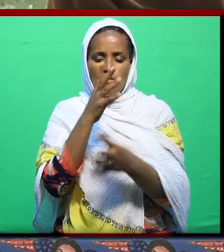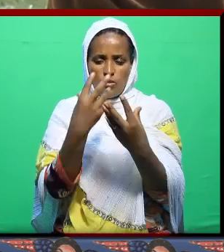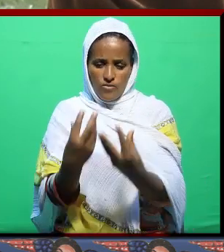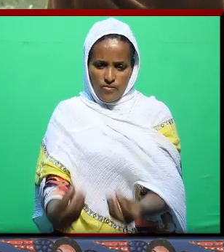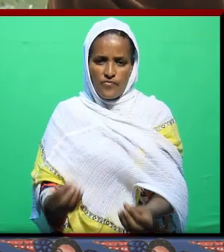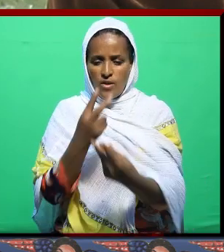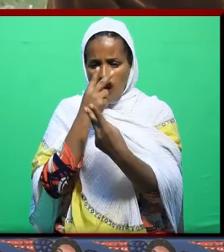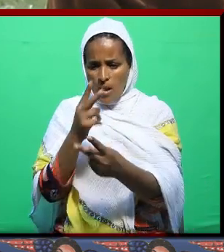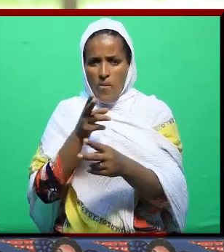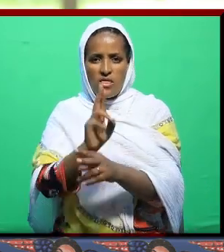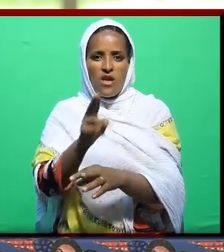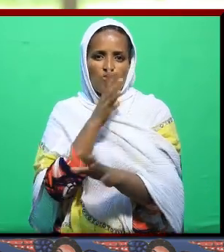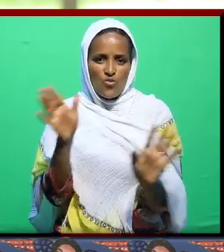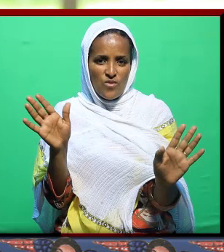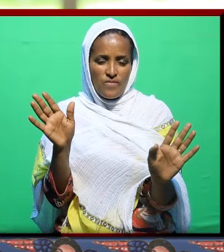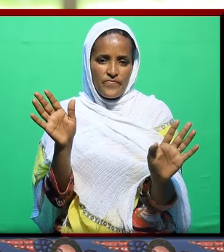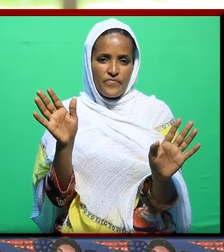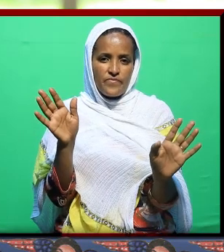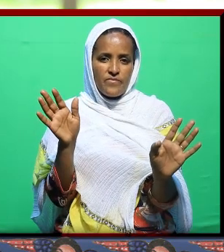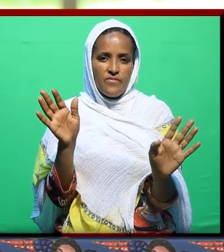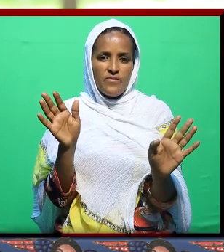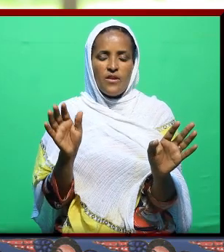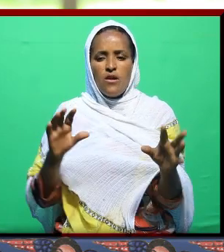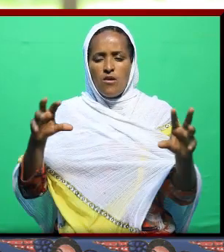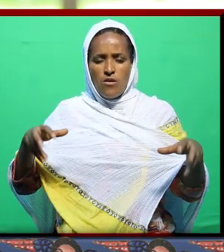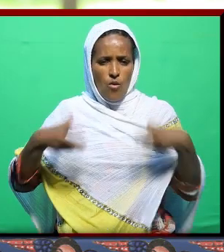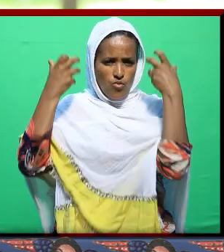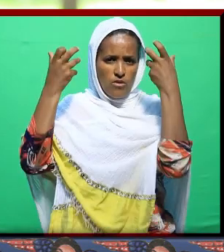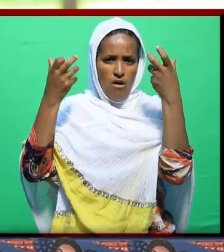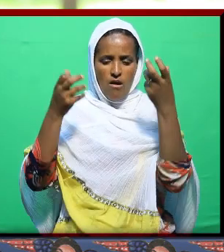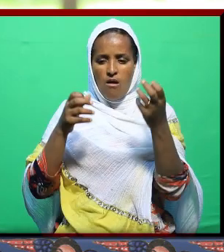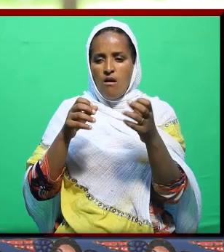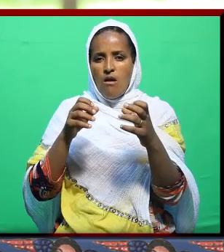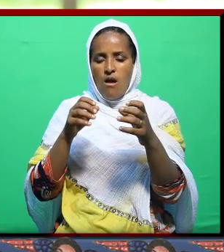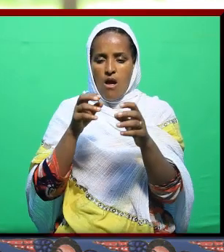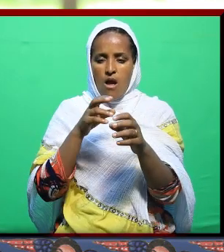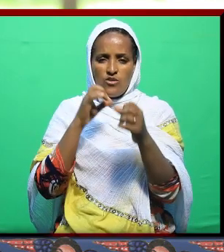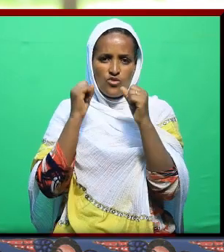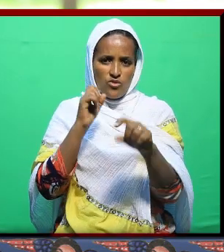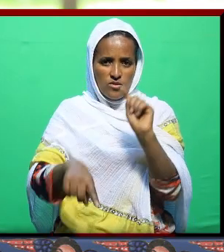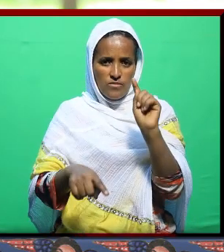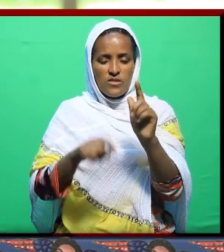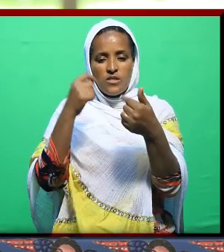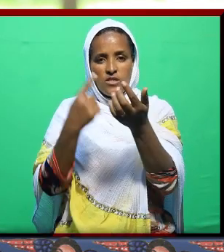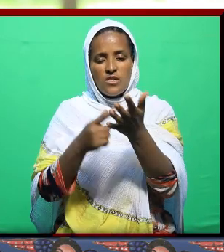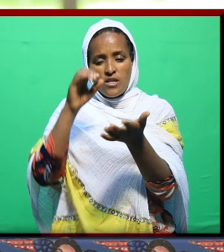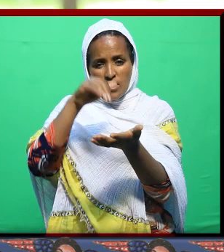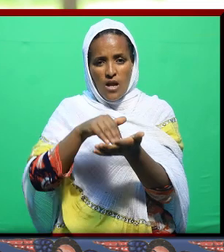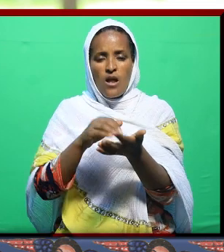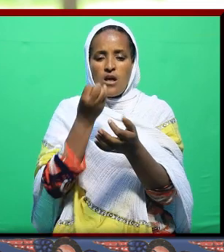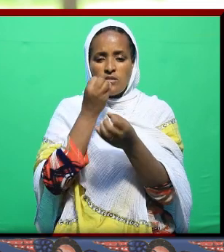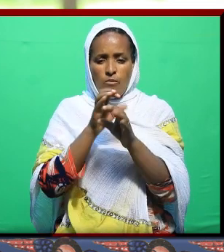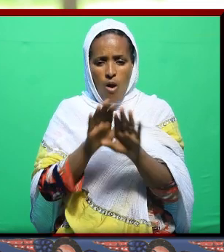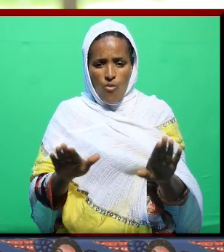አንቸኩል፣ ለማየት አንቸኩል። ስለዚህ ለቁጣ ስግብግብነት አንችልም። እንደገና